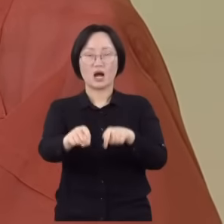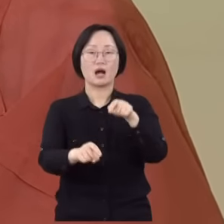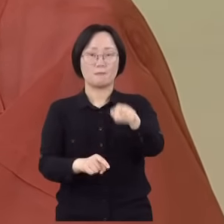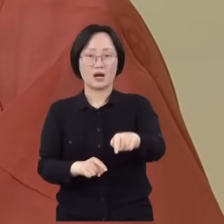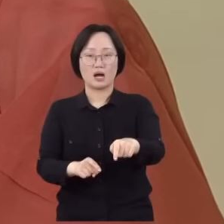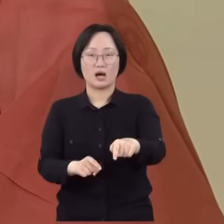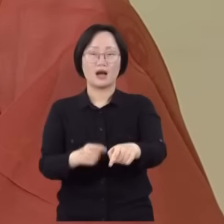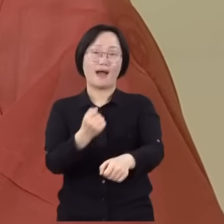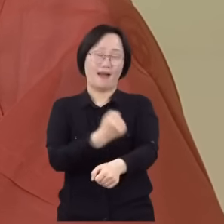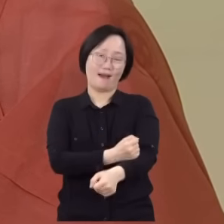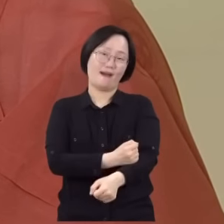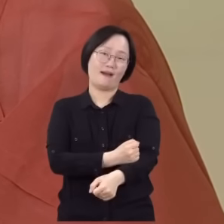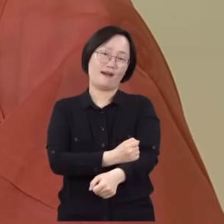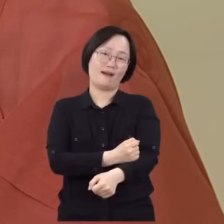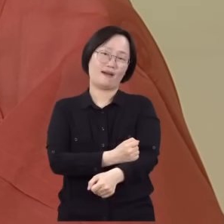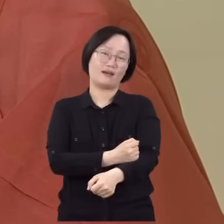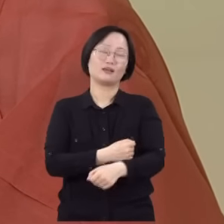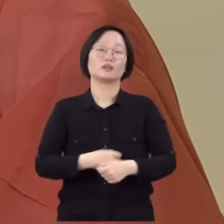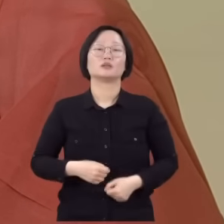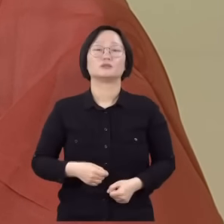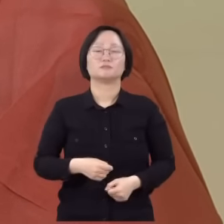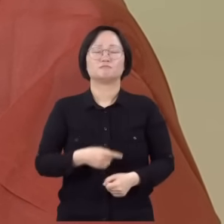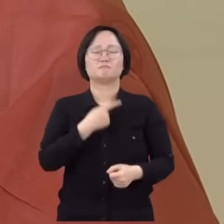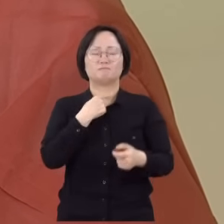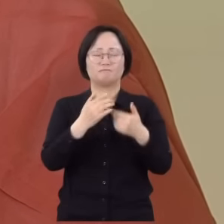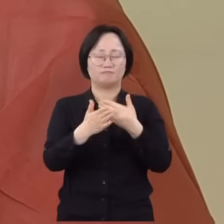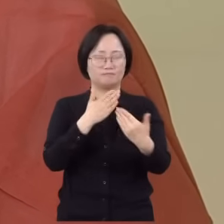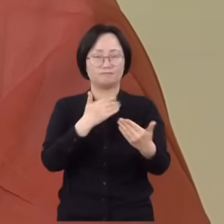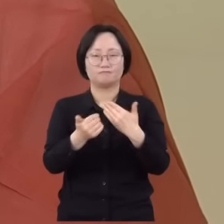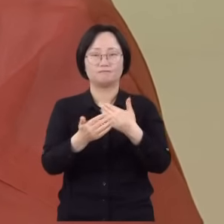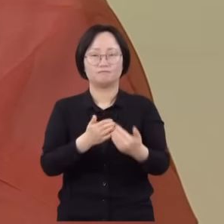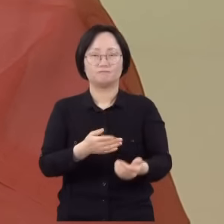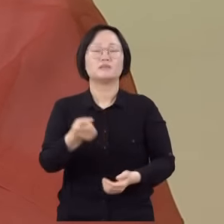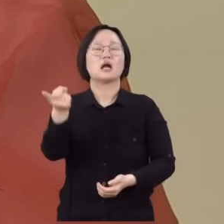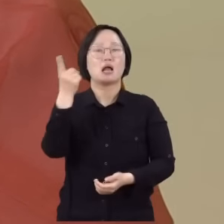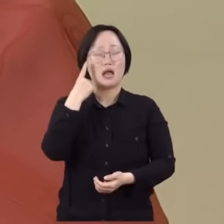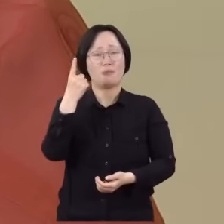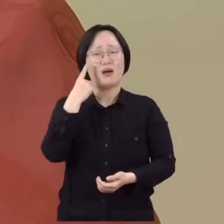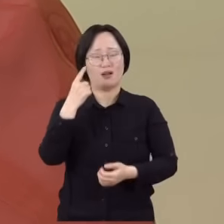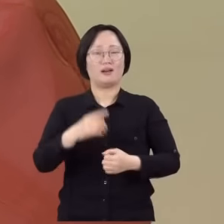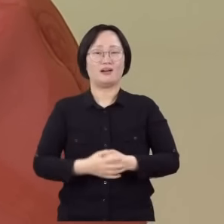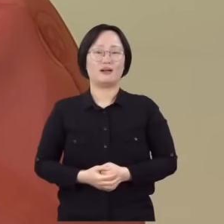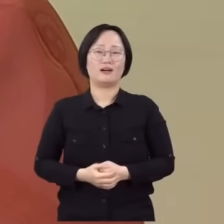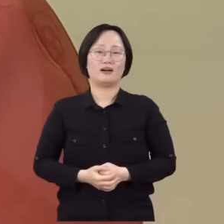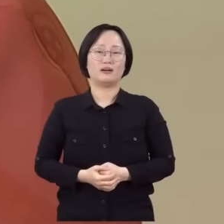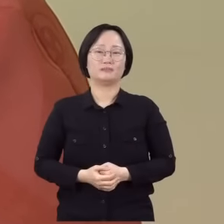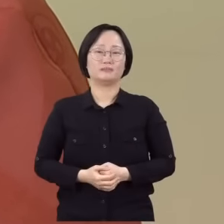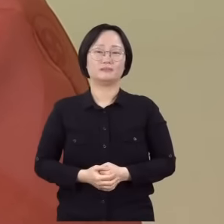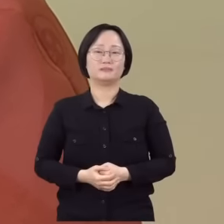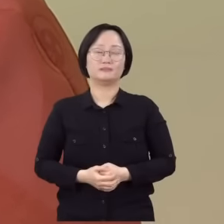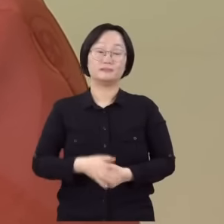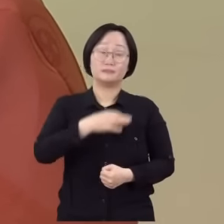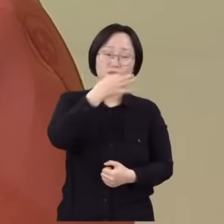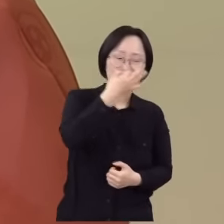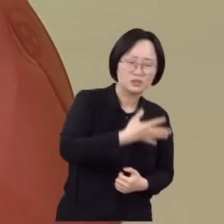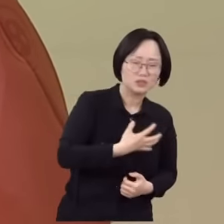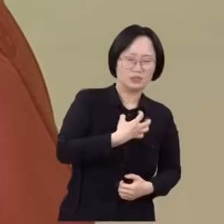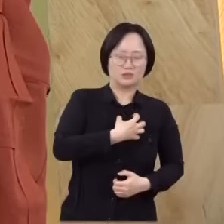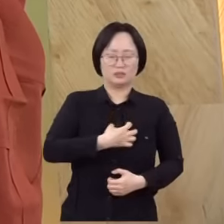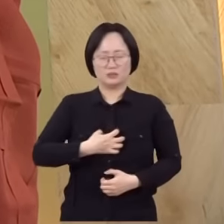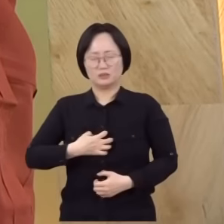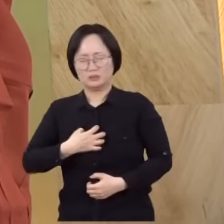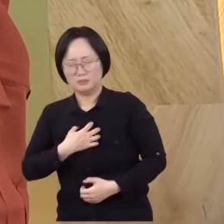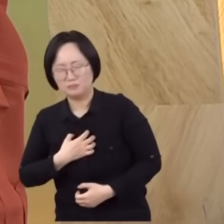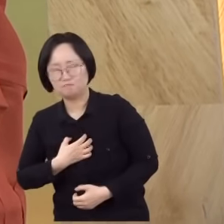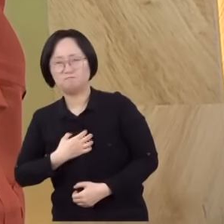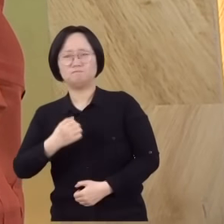봐라 힘들고 괴롭고 답답한 것이 내가 지은 업보의 인연이고